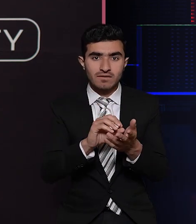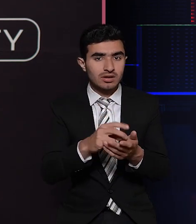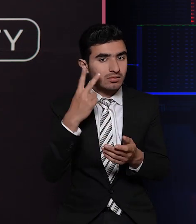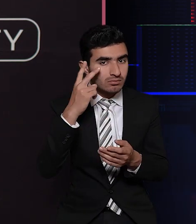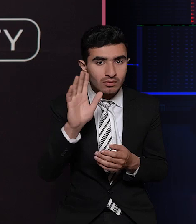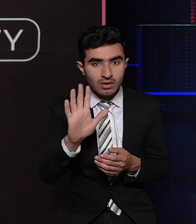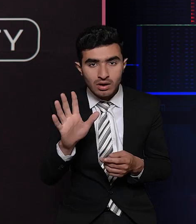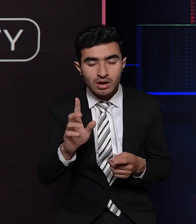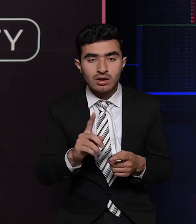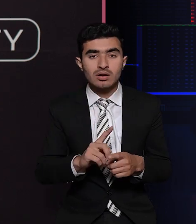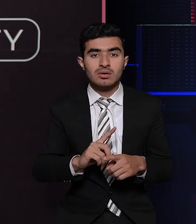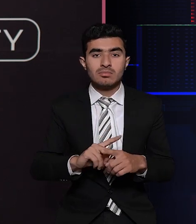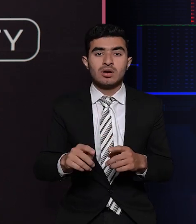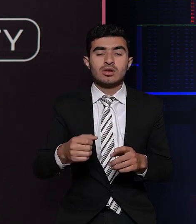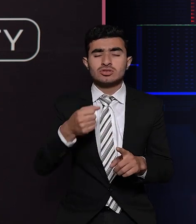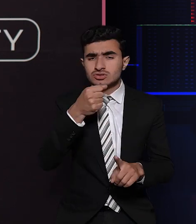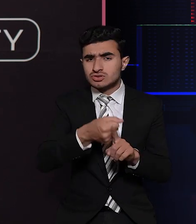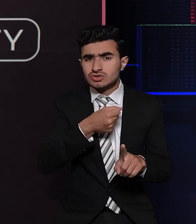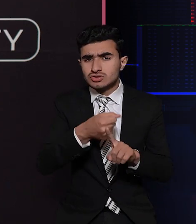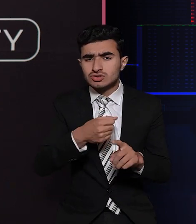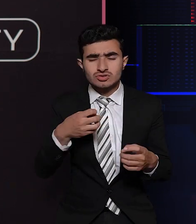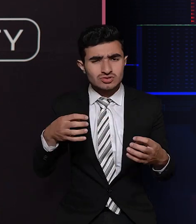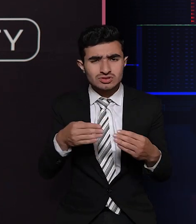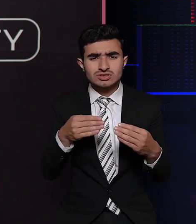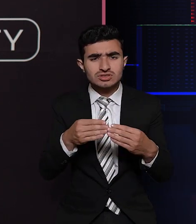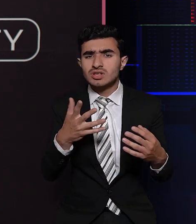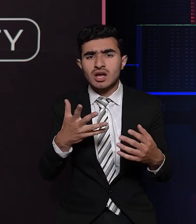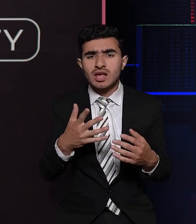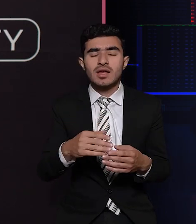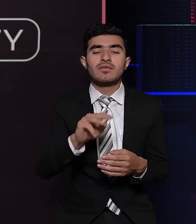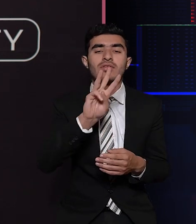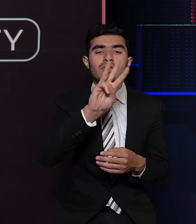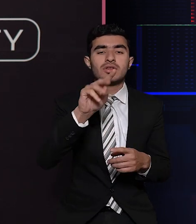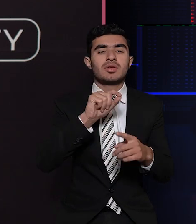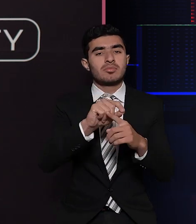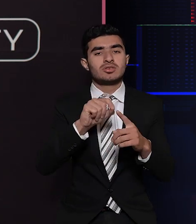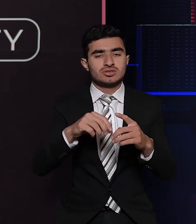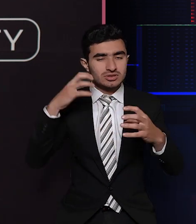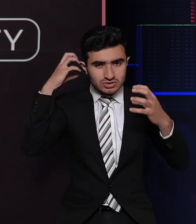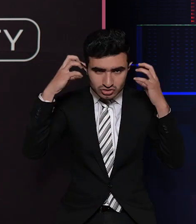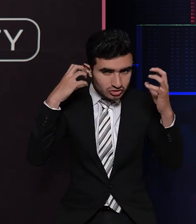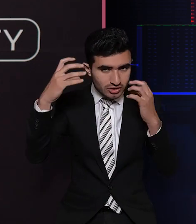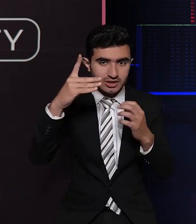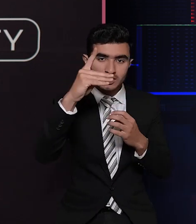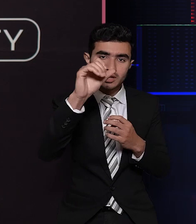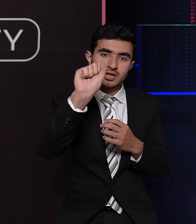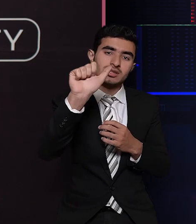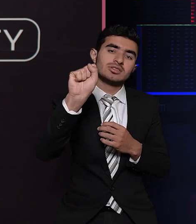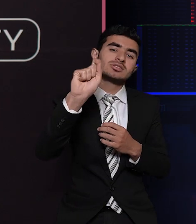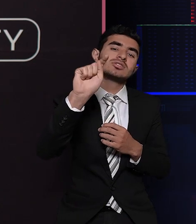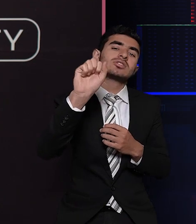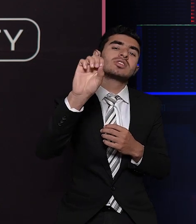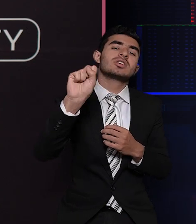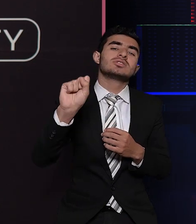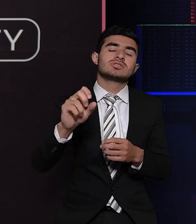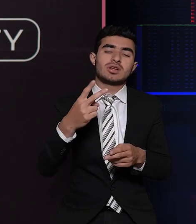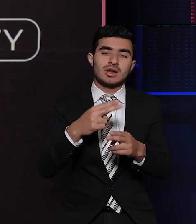دیکھتے, ہمیں ہینڈل کرنا ہوتا ہے, ٹیکل کرنا ہوتا ہے 33% ڈسٹریس والی کنڈیشن کو.